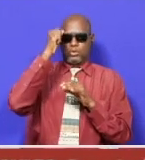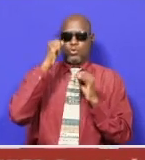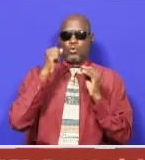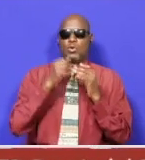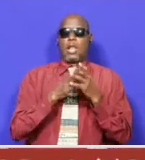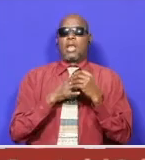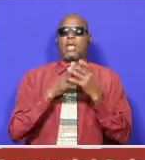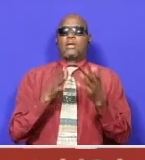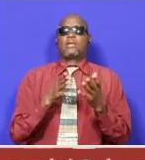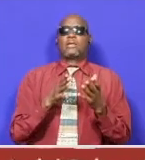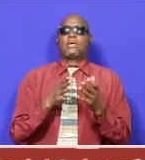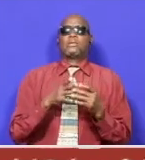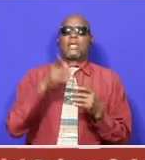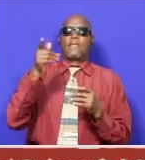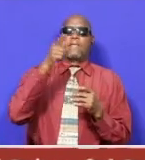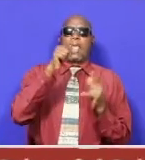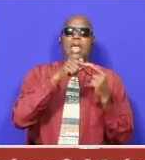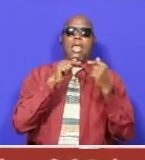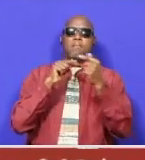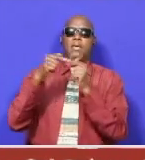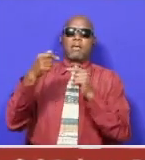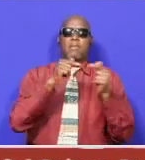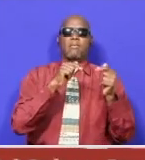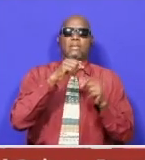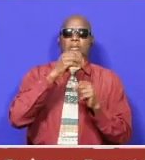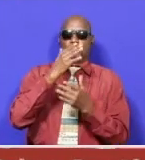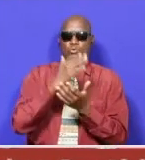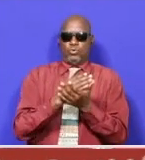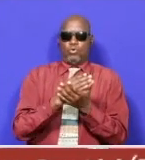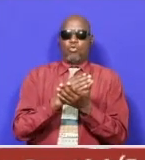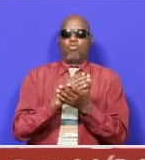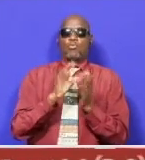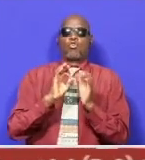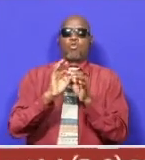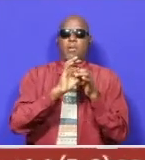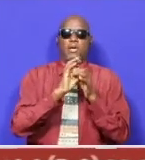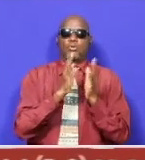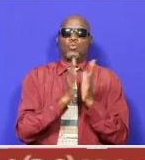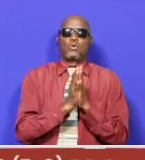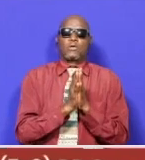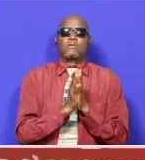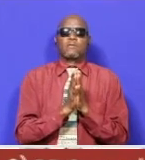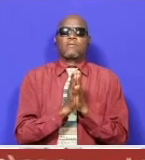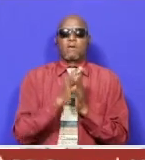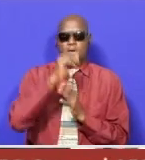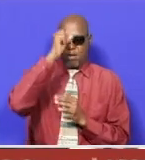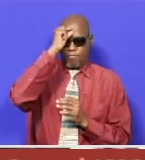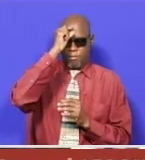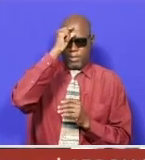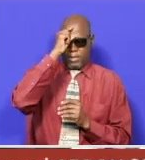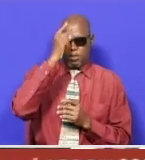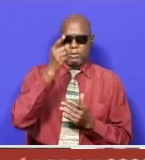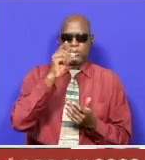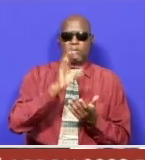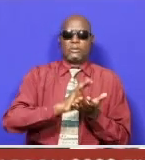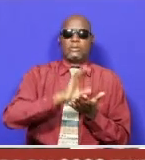aside their differences and collaborate with the national government to allocate more resources to the marginalized counties.